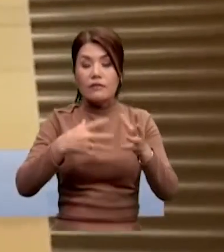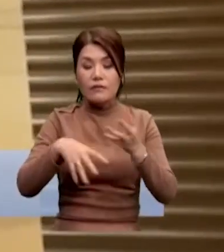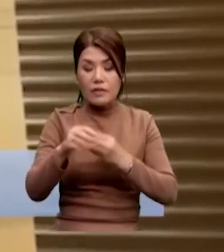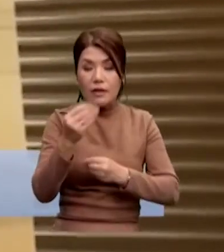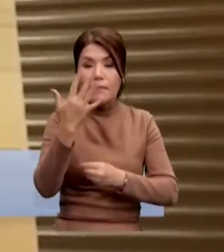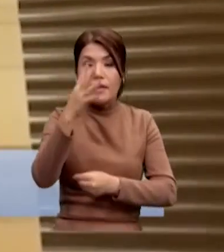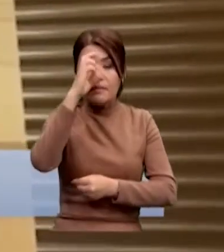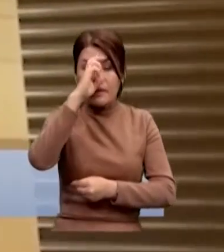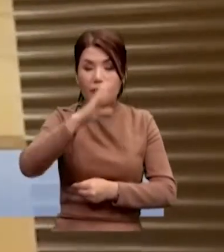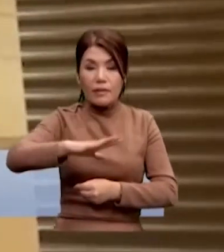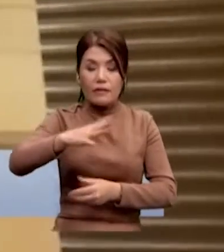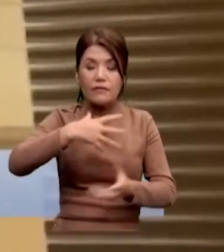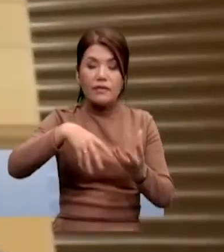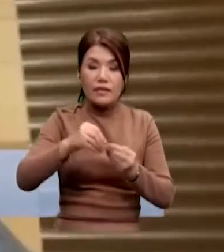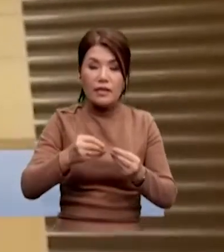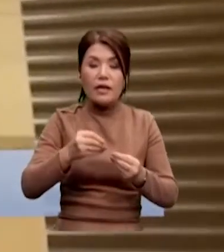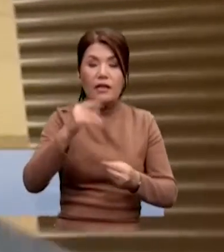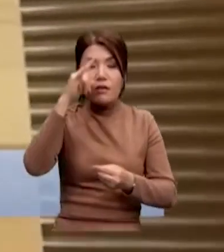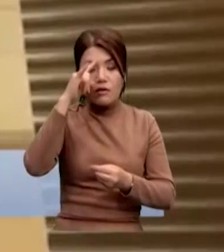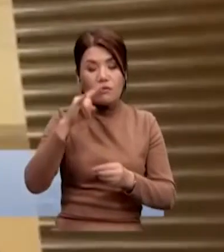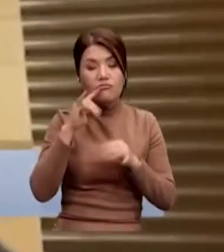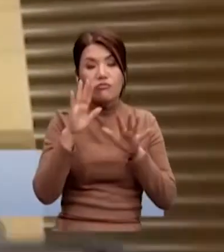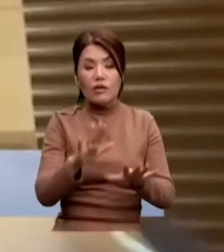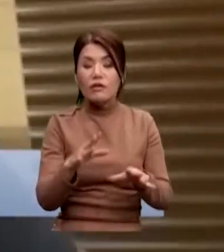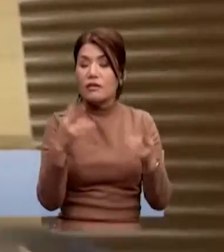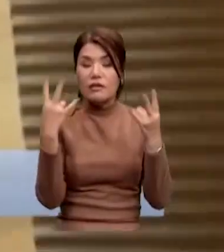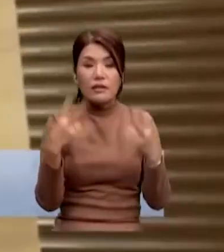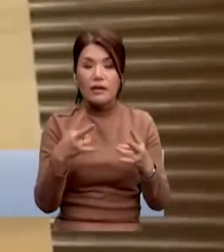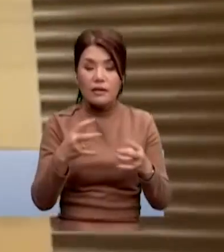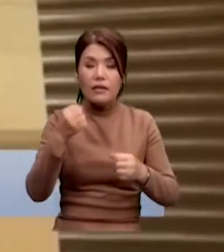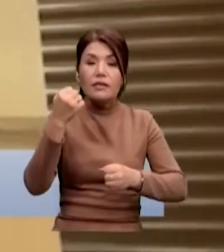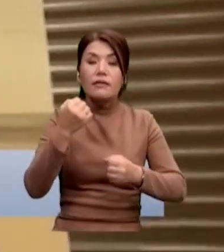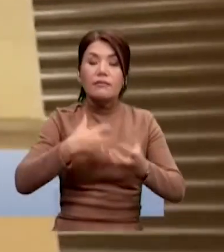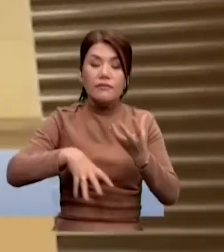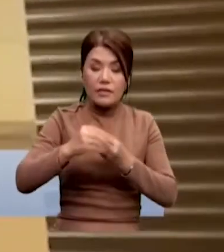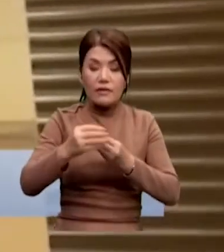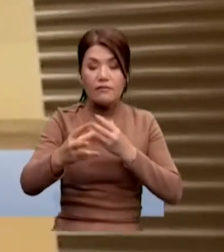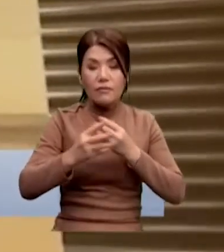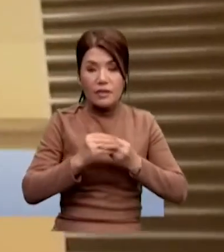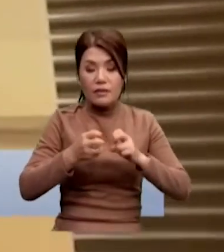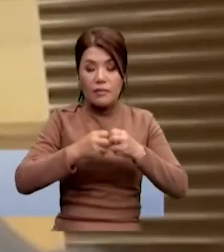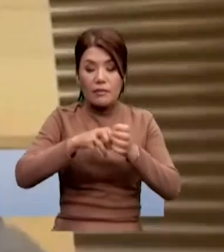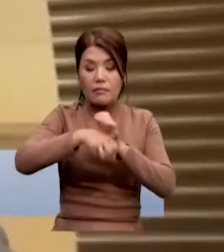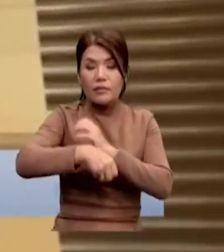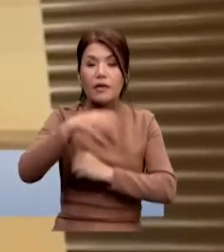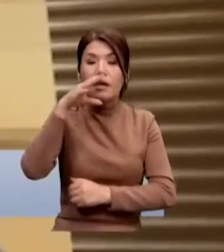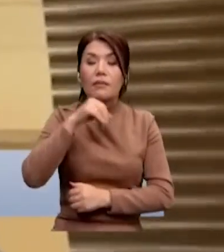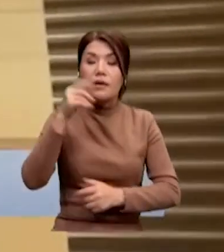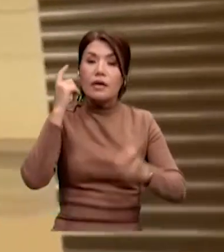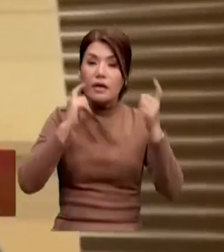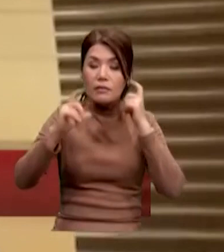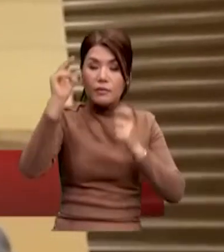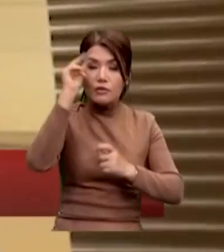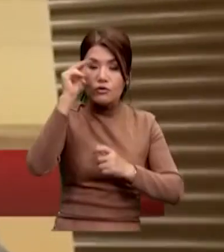мемлекетке тиесілі, сондықтан бар салмақты Қазақстанға артуға болмайды. Ортақ проблеманы бірлесіп шеше аламыз. Ғылыми зерттеу институттары